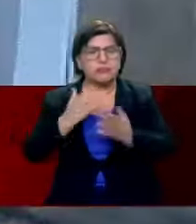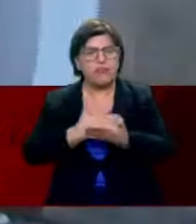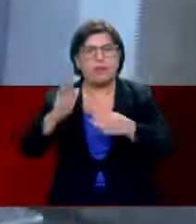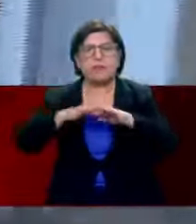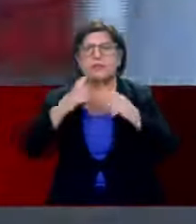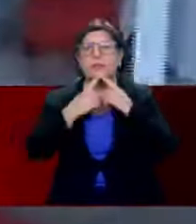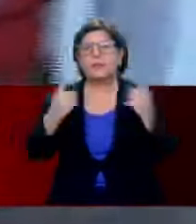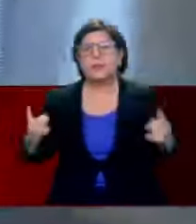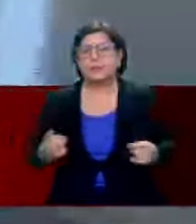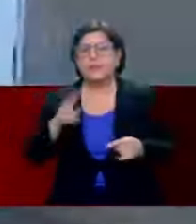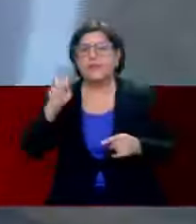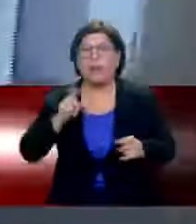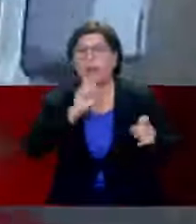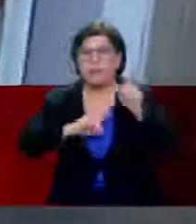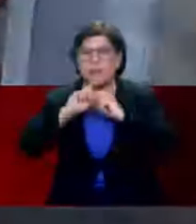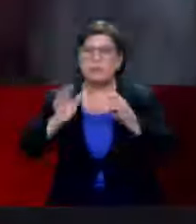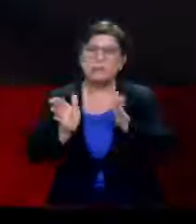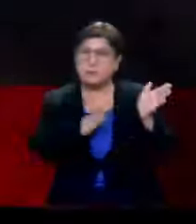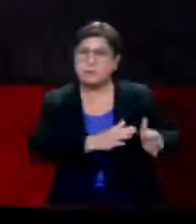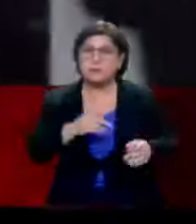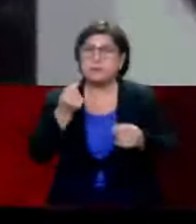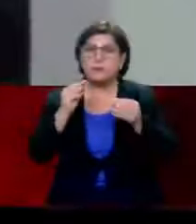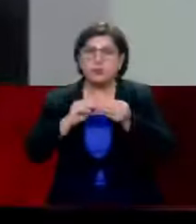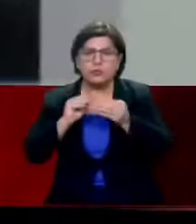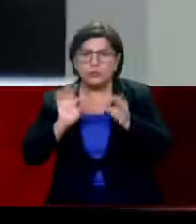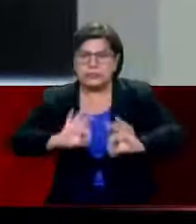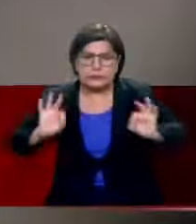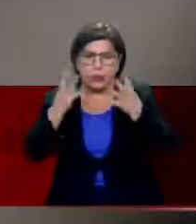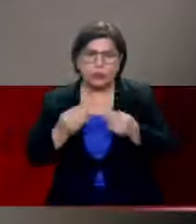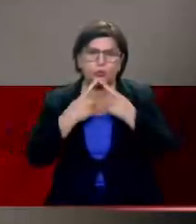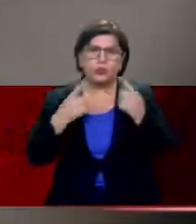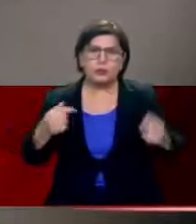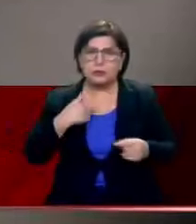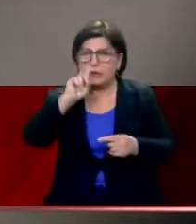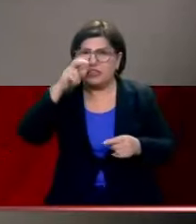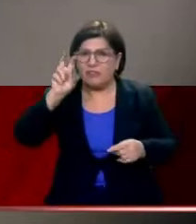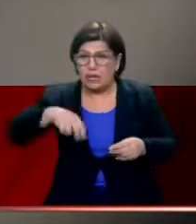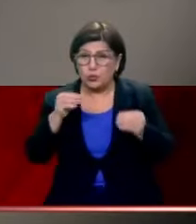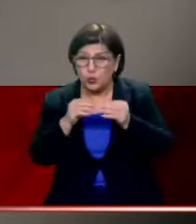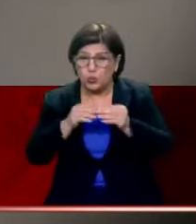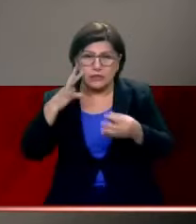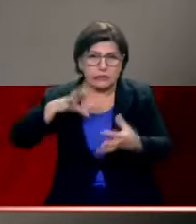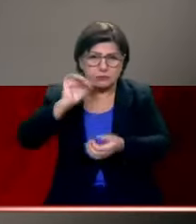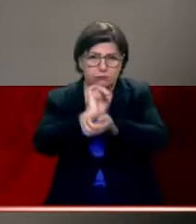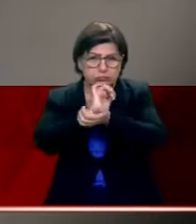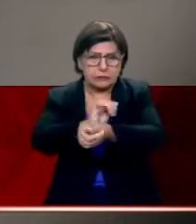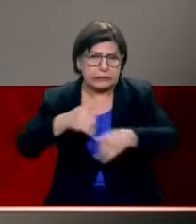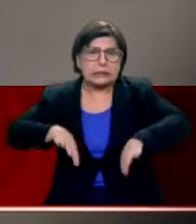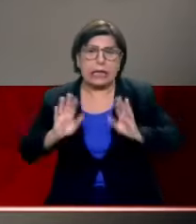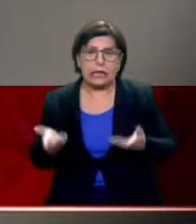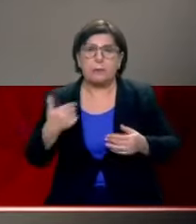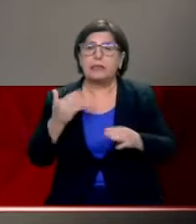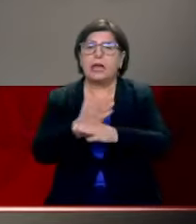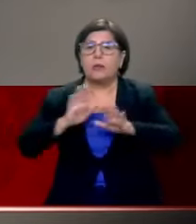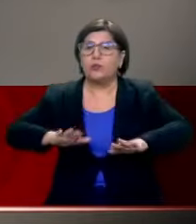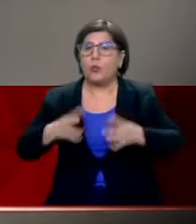edeceğim. Bir takım vergi yanlışları dışında herhangi bir suça bulaşmadığını öne sürdü. Sadece vergi suçundan kimse tutuklu değilken